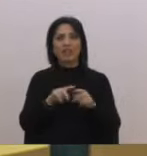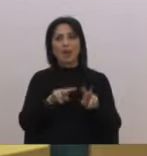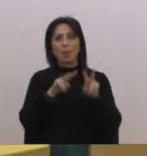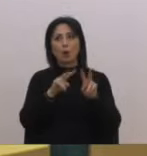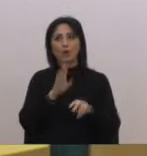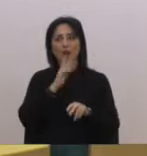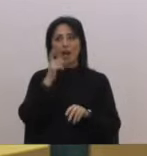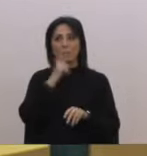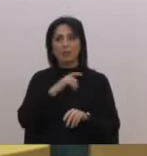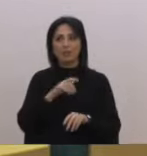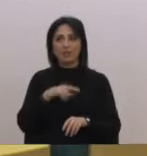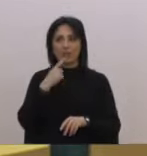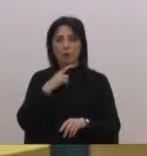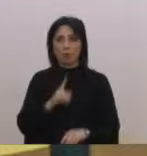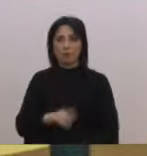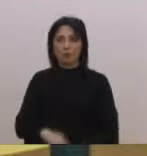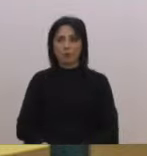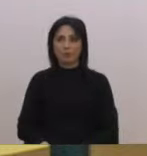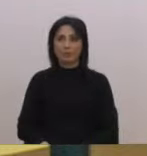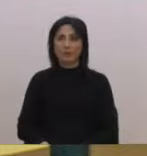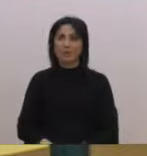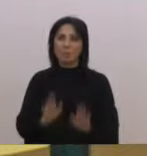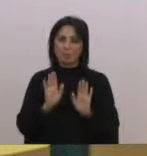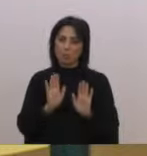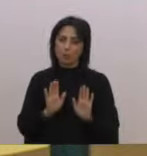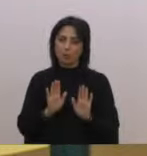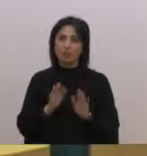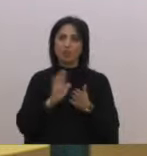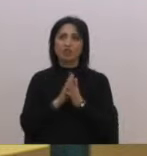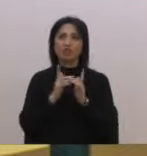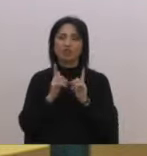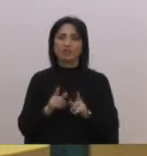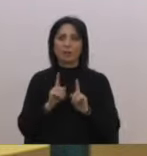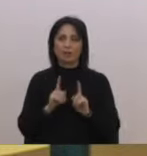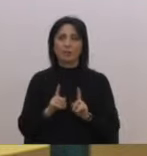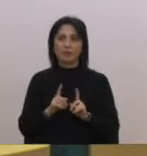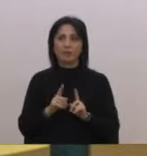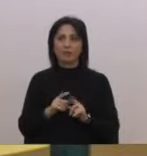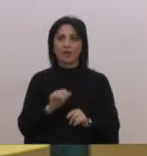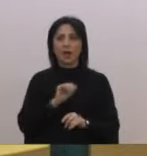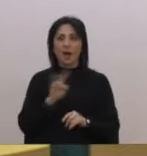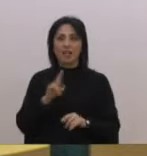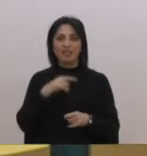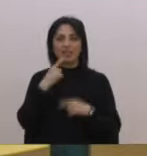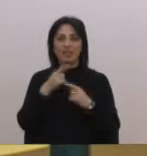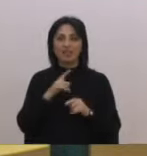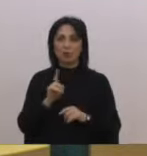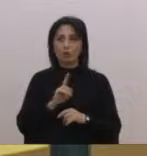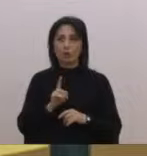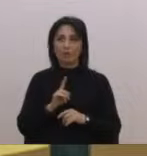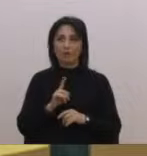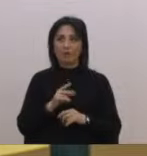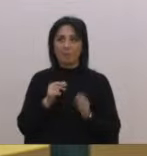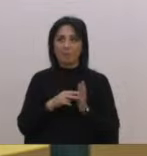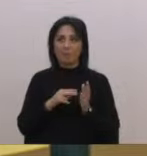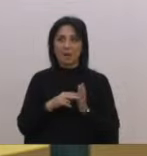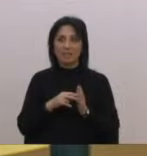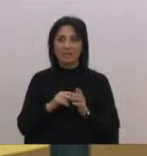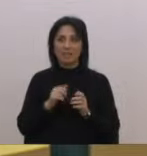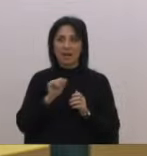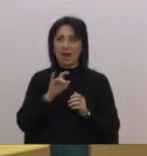ger calbatoni sau brode. Ca să modi, șef tapte, tra. An tkuitro, pasebi aris